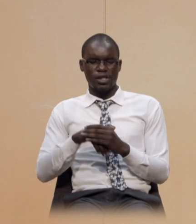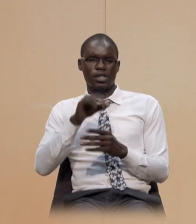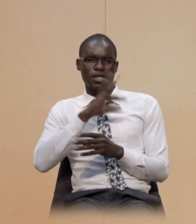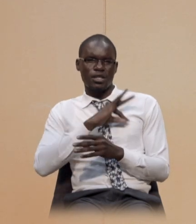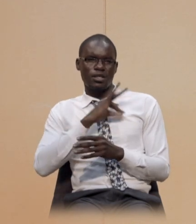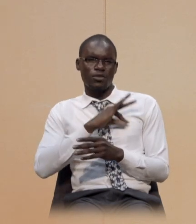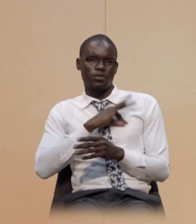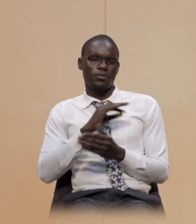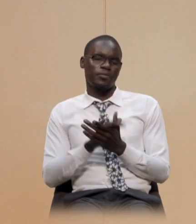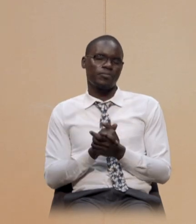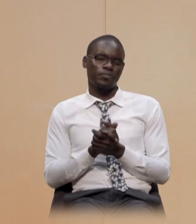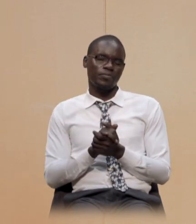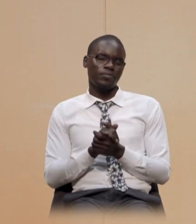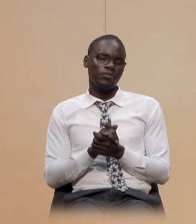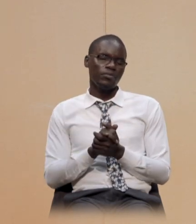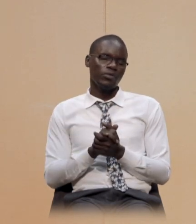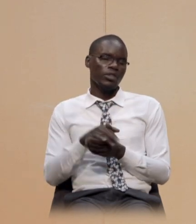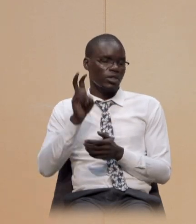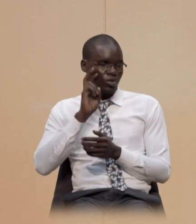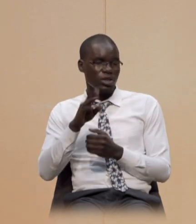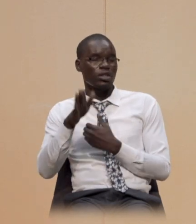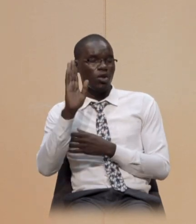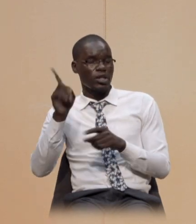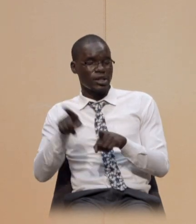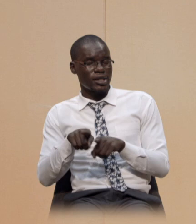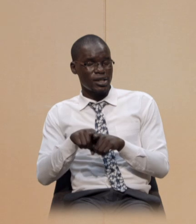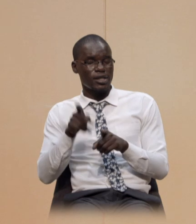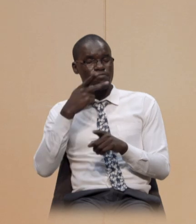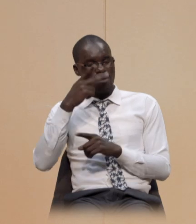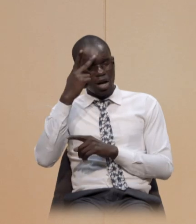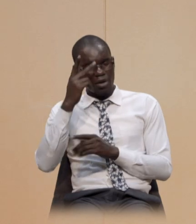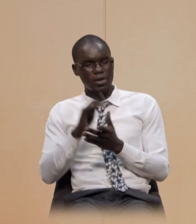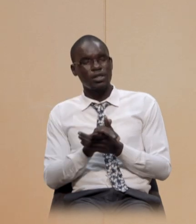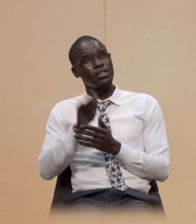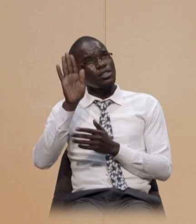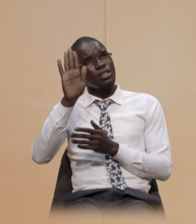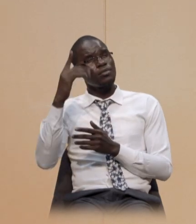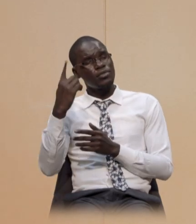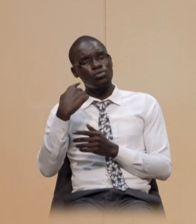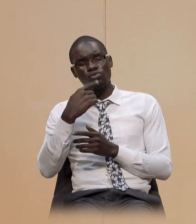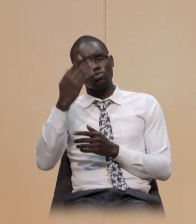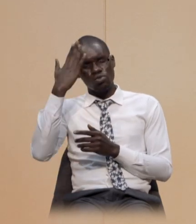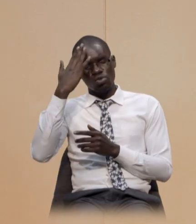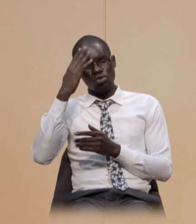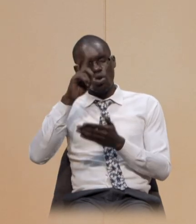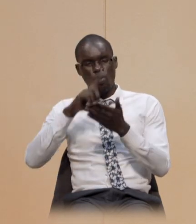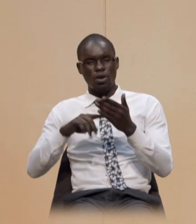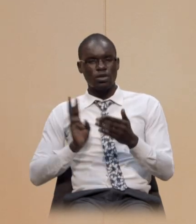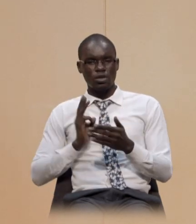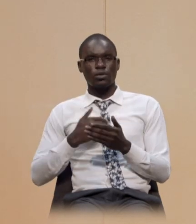Mungu, tunamuona Mungu kama mzazi. Yeye anayejua